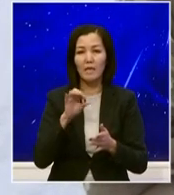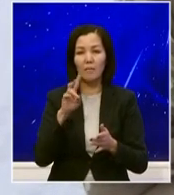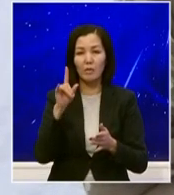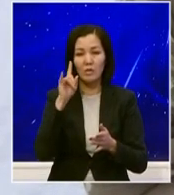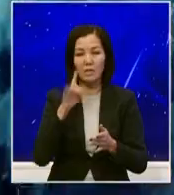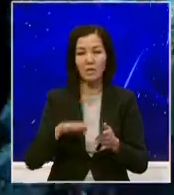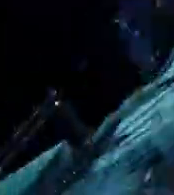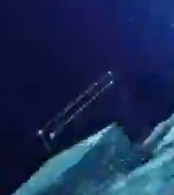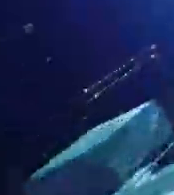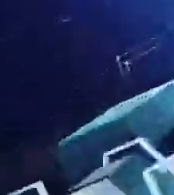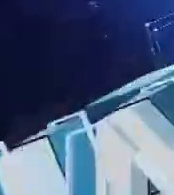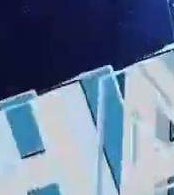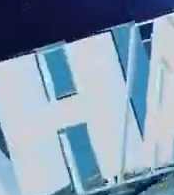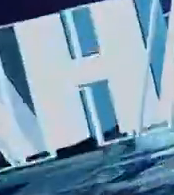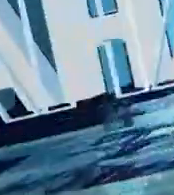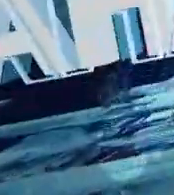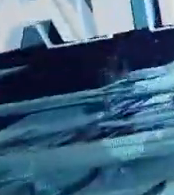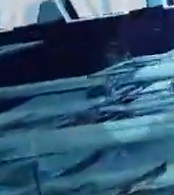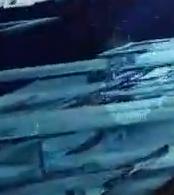ауданында.